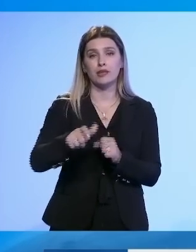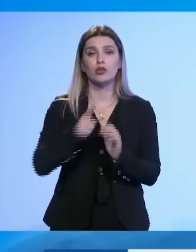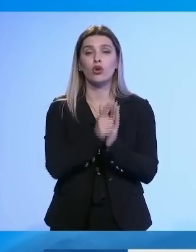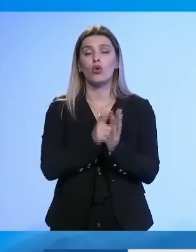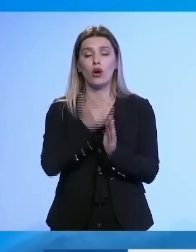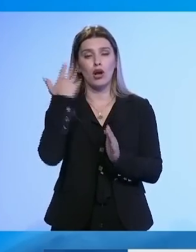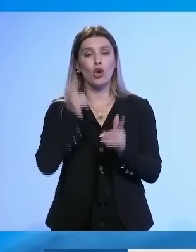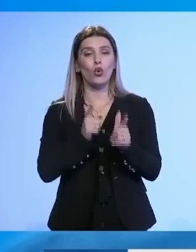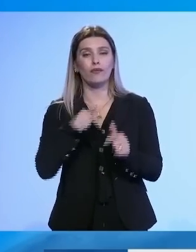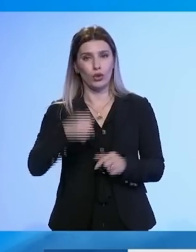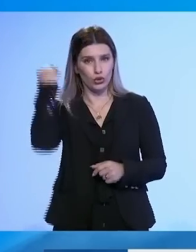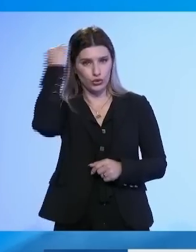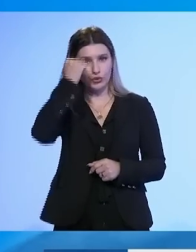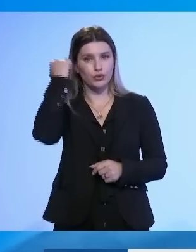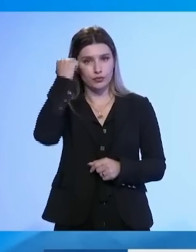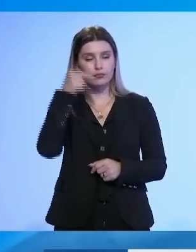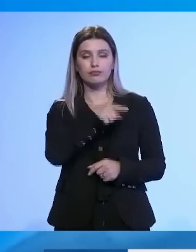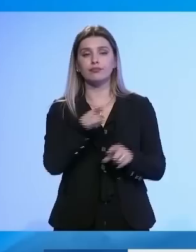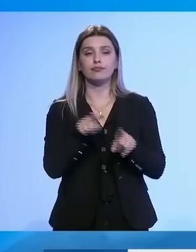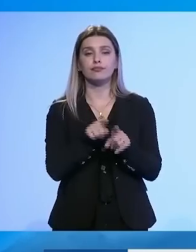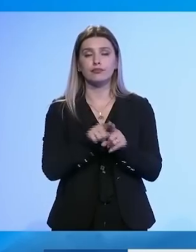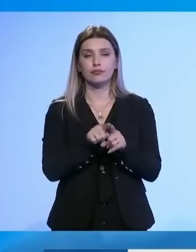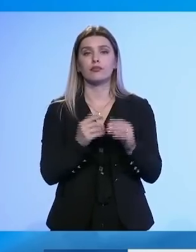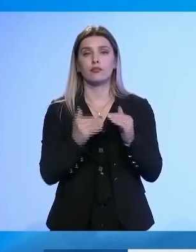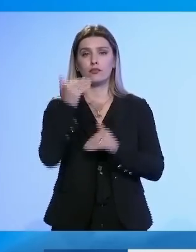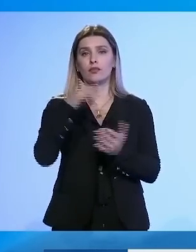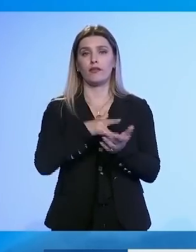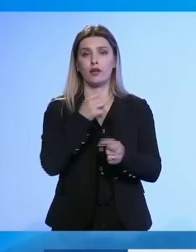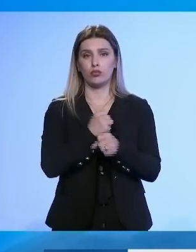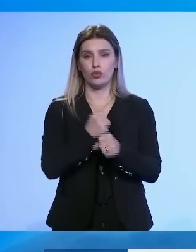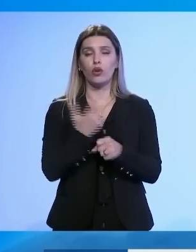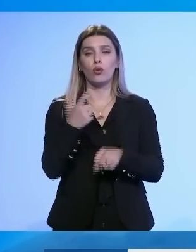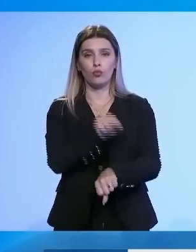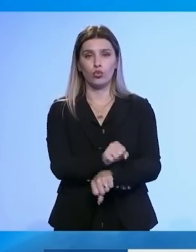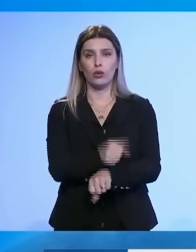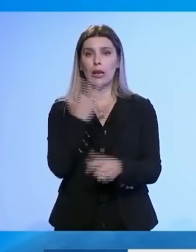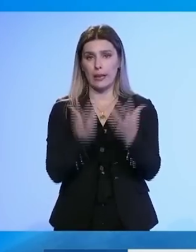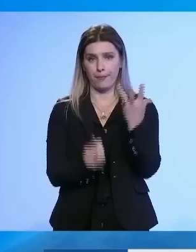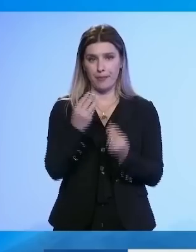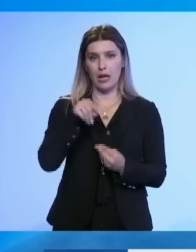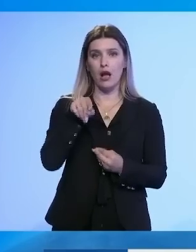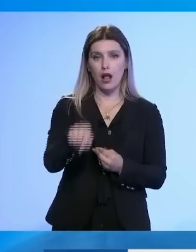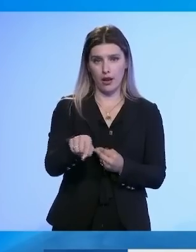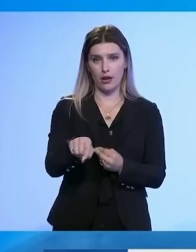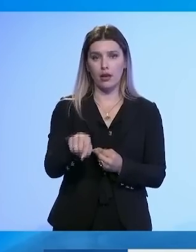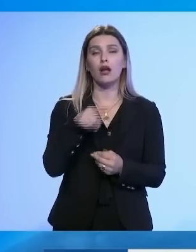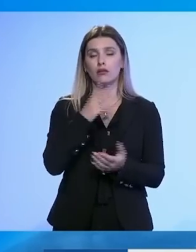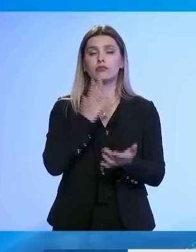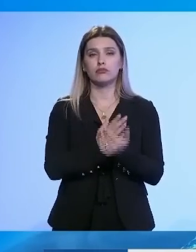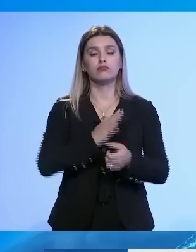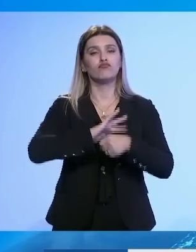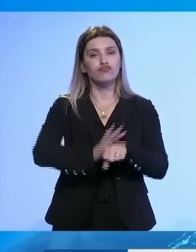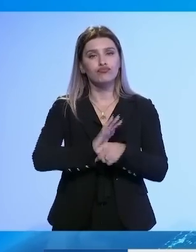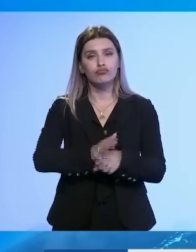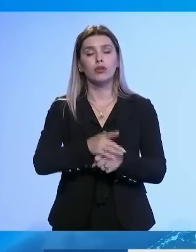së luftës në Kosovë në cilësi të personave zyrtar në burgun e Lipjanit, në mënyrë sistematike kanë ushtruar